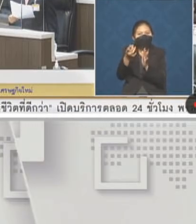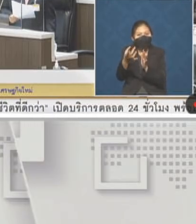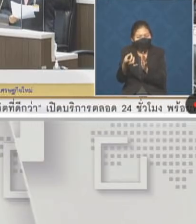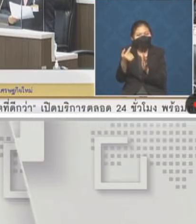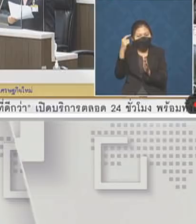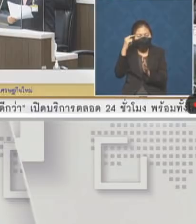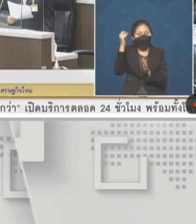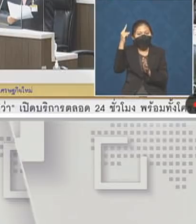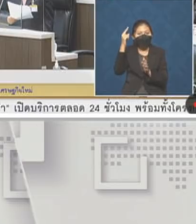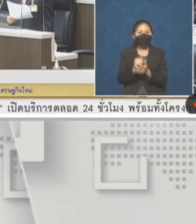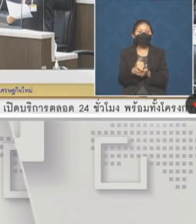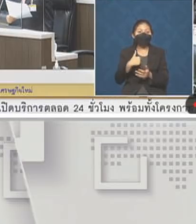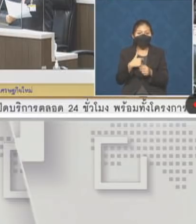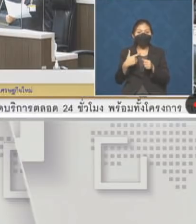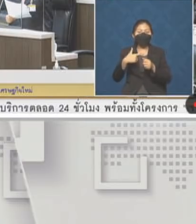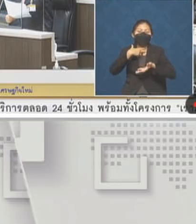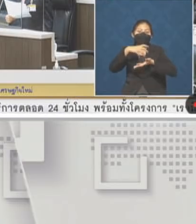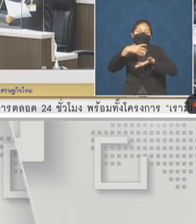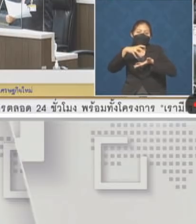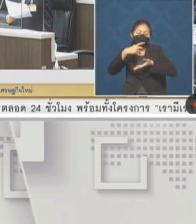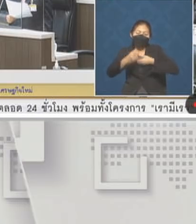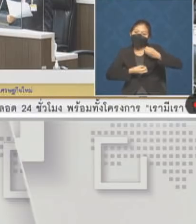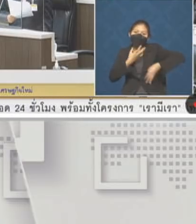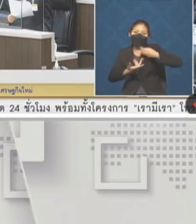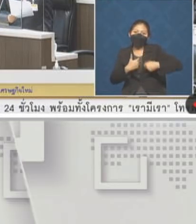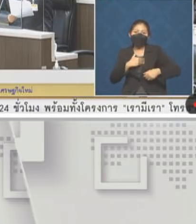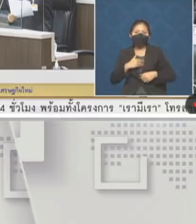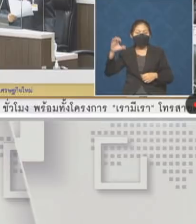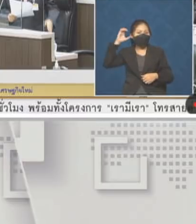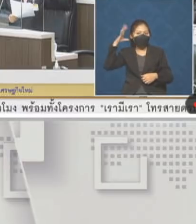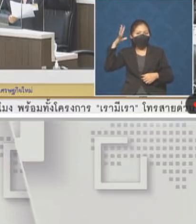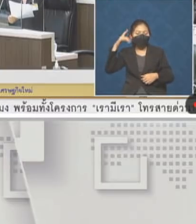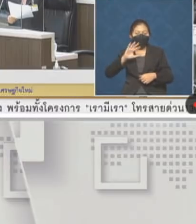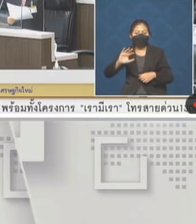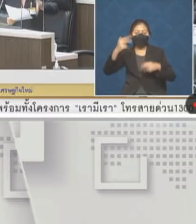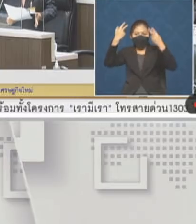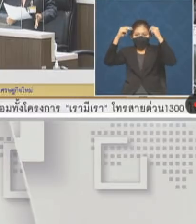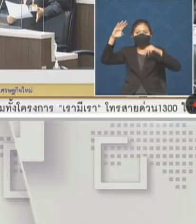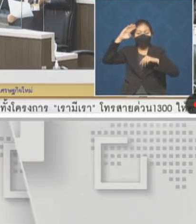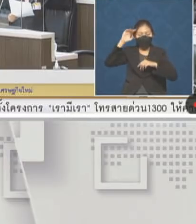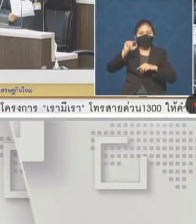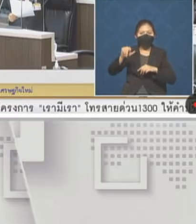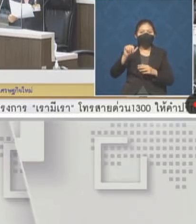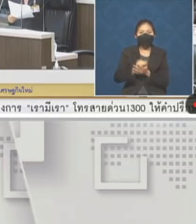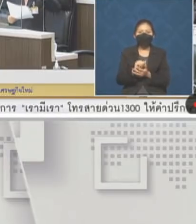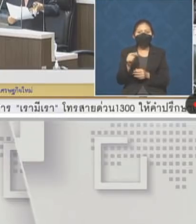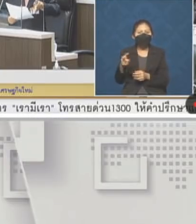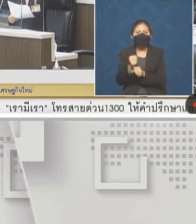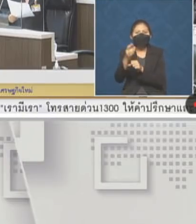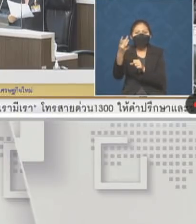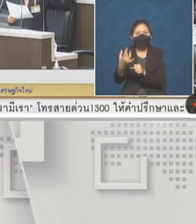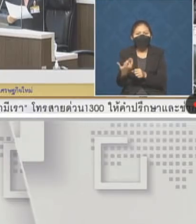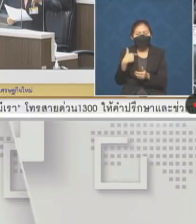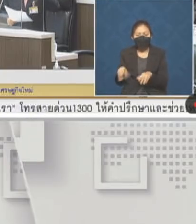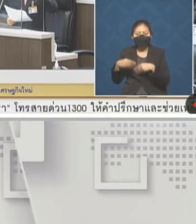พอซื้อนี่เอง แกมีพูดอยู่เรื่องหนึ่งอันนี้ผมต้องพูดให้คุณเก๋แล้วก็ท่านผู้ชมฟังนะ